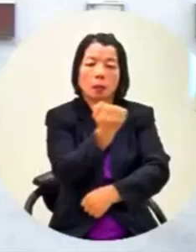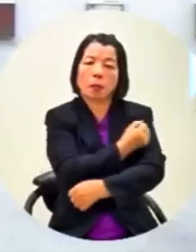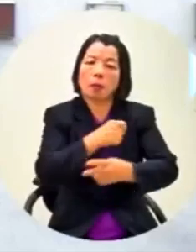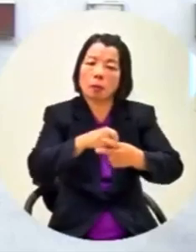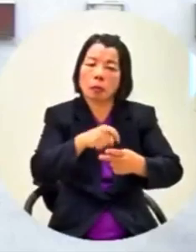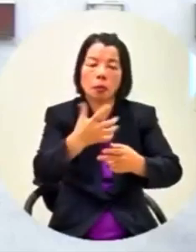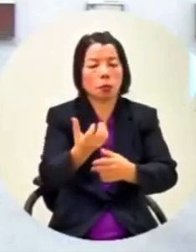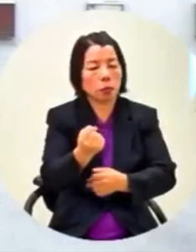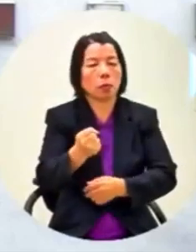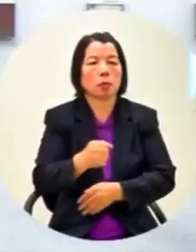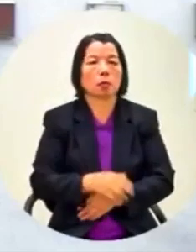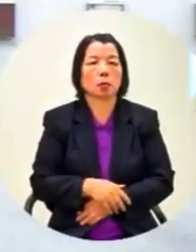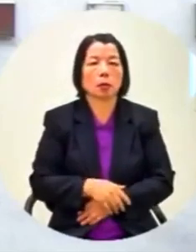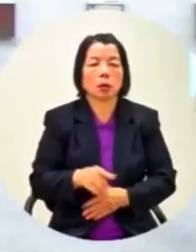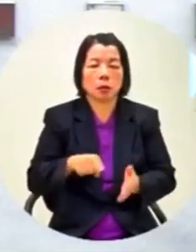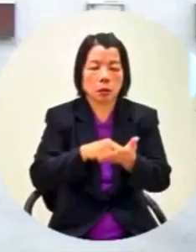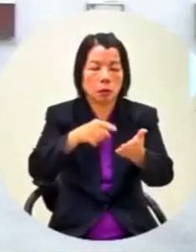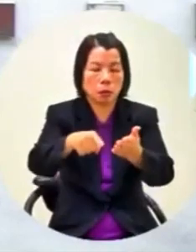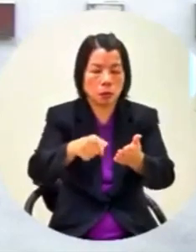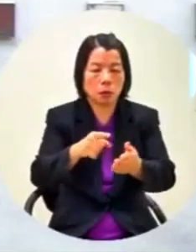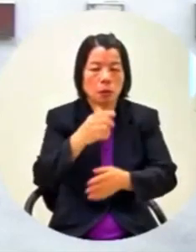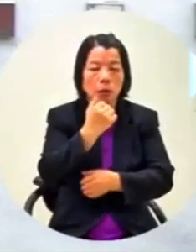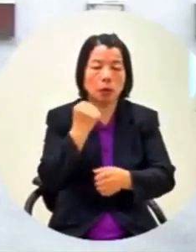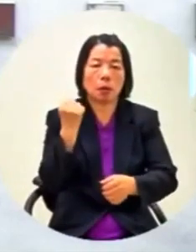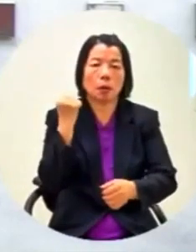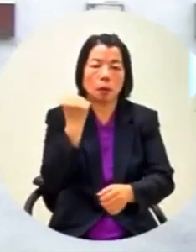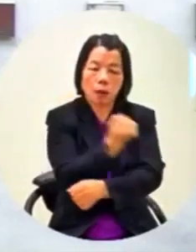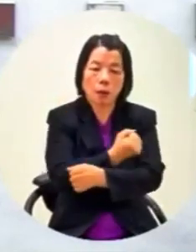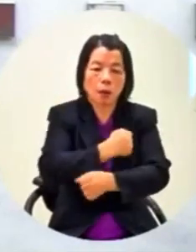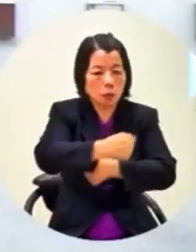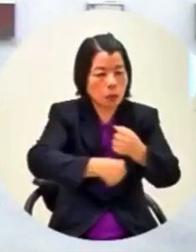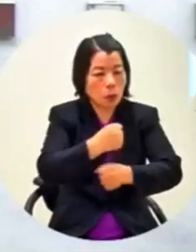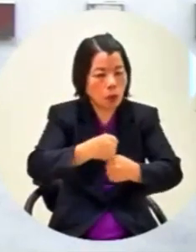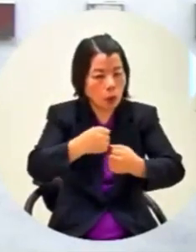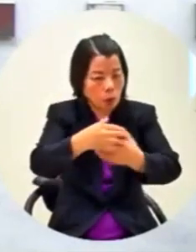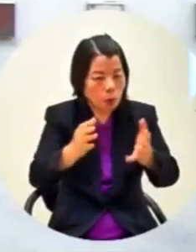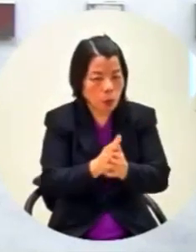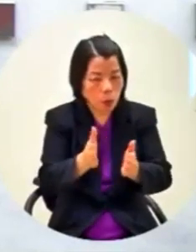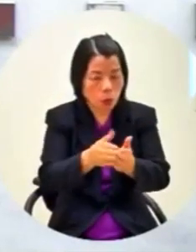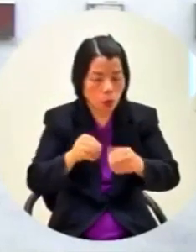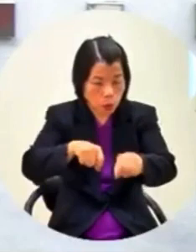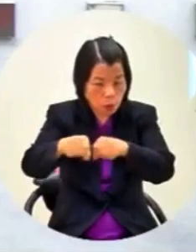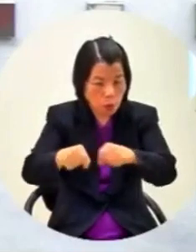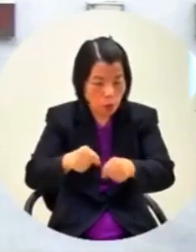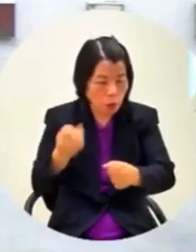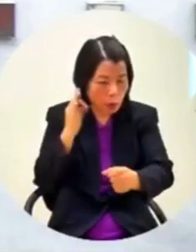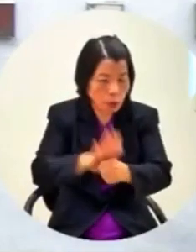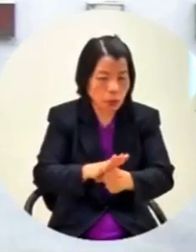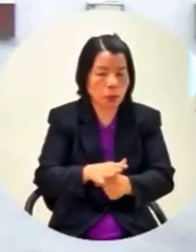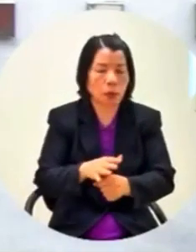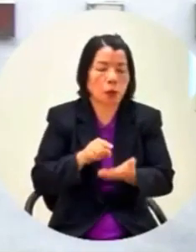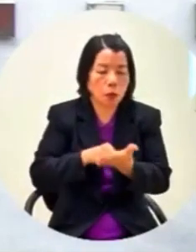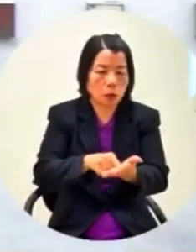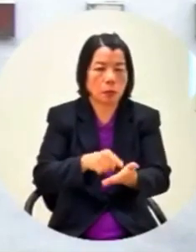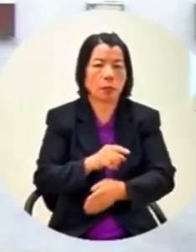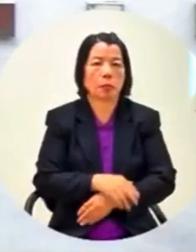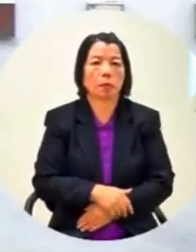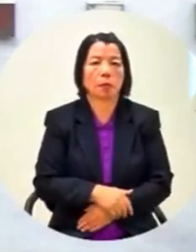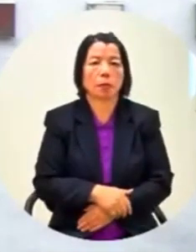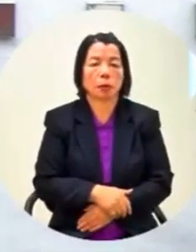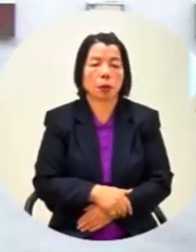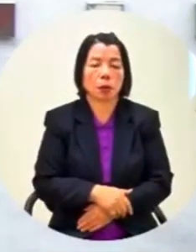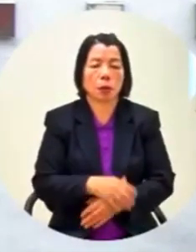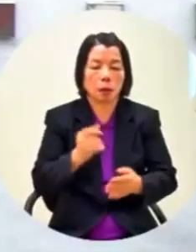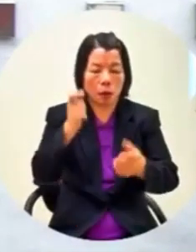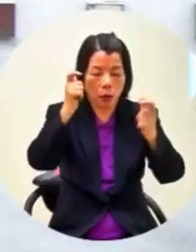方争取劳动部充电再出发训练计划的补助。另外，高雄市6个就业